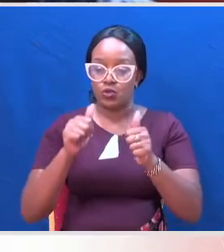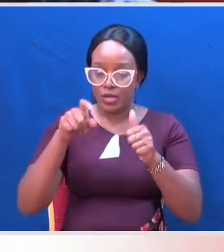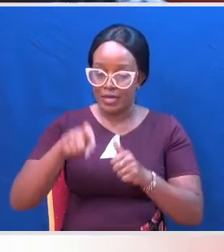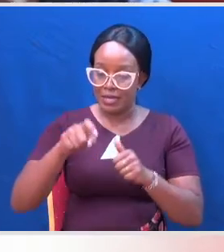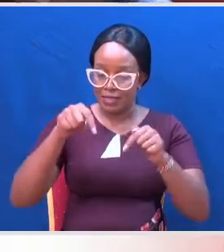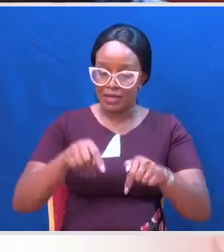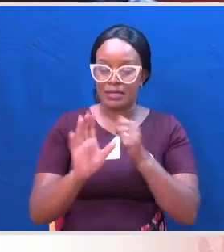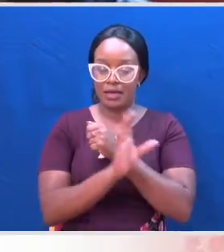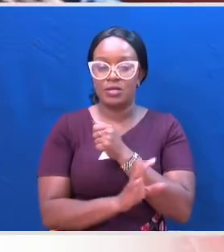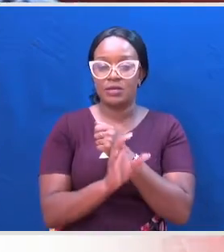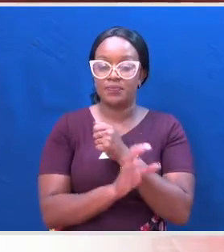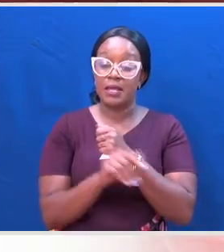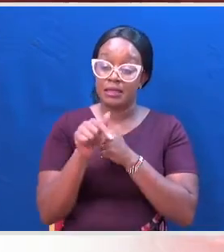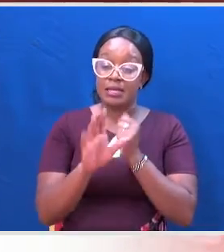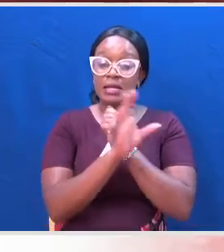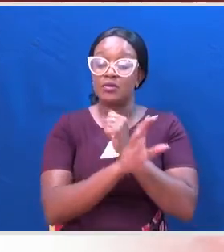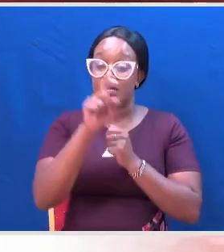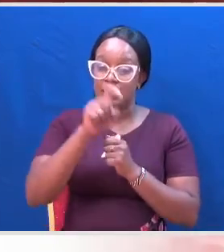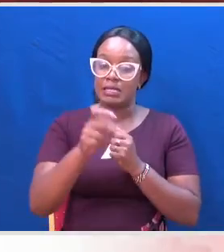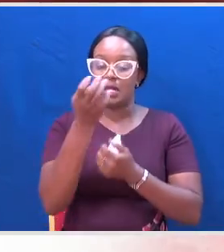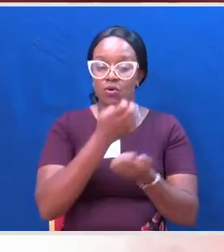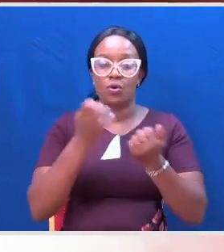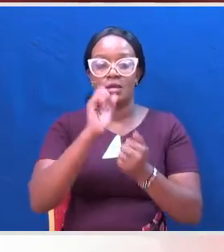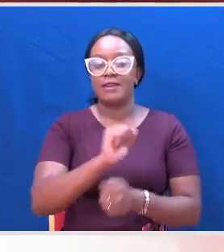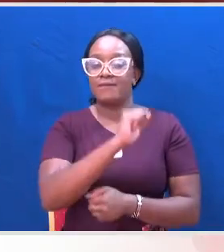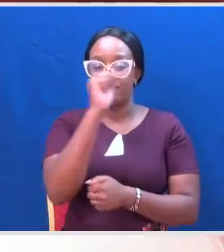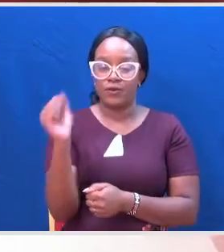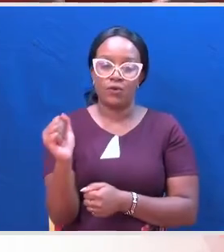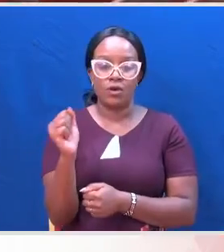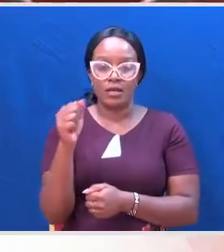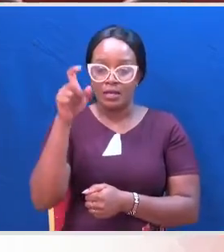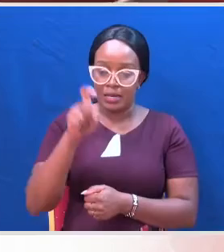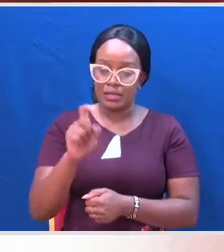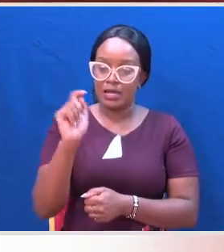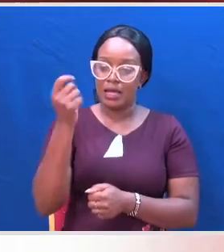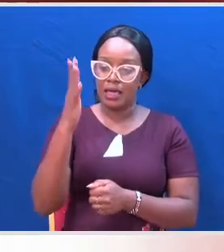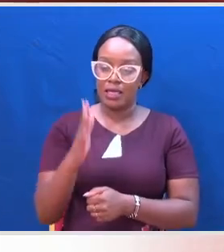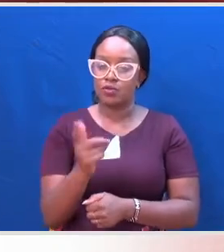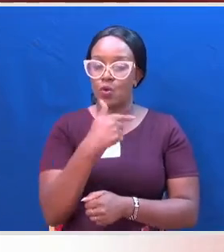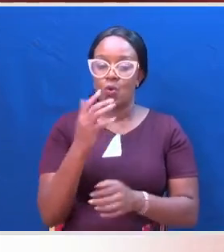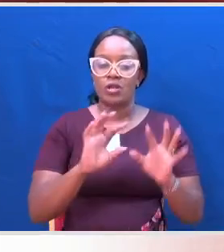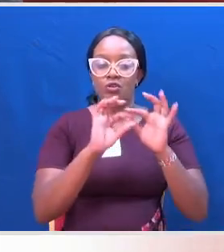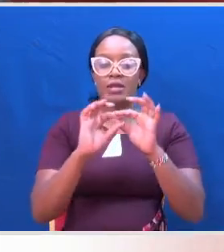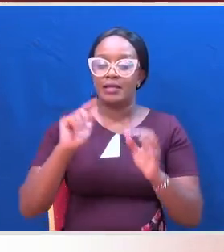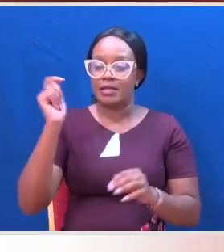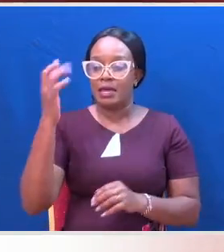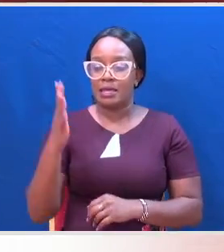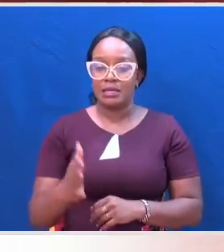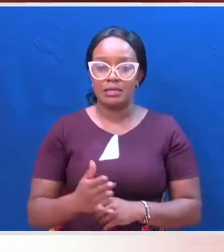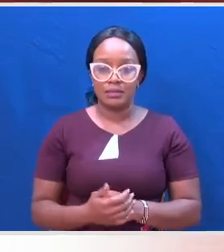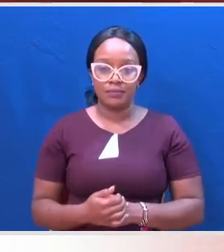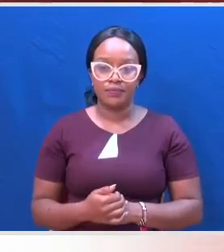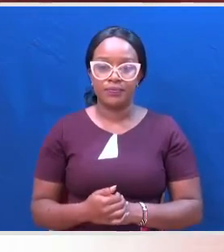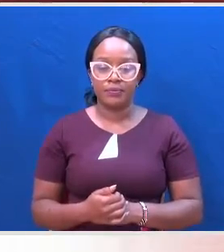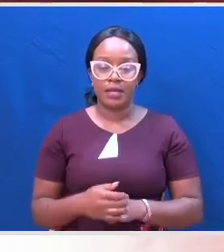this country needs economic revival na inahitaji kiongozi ambaye ataleta watu pamoja. So vile